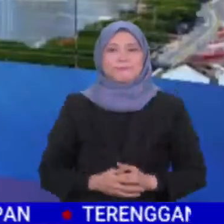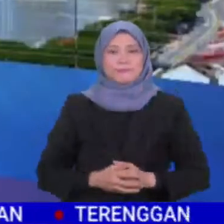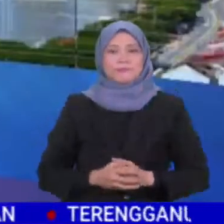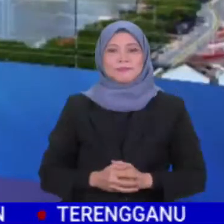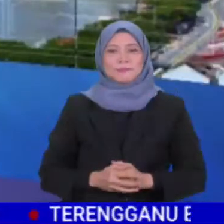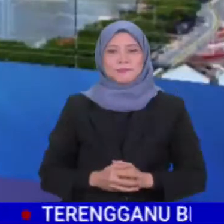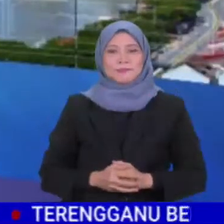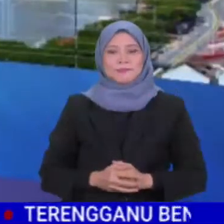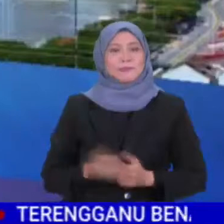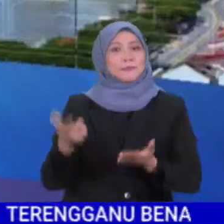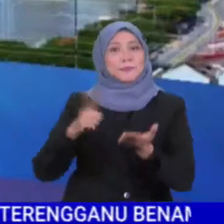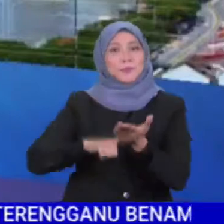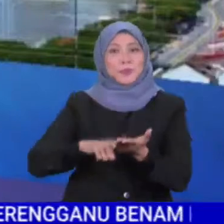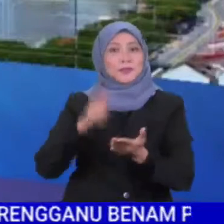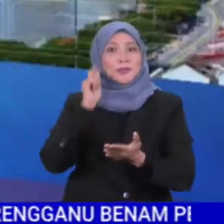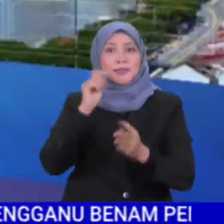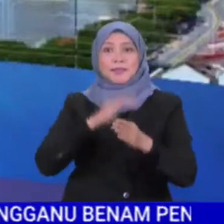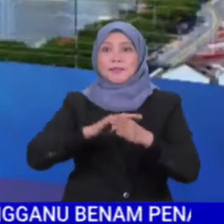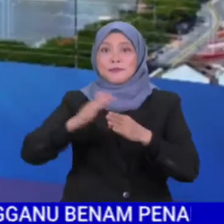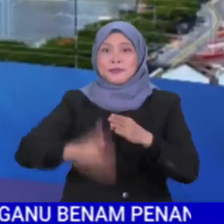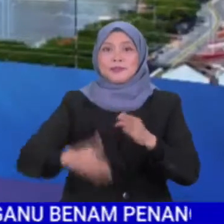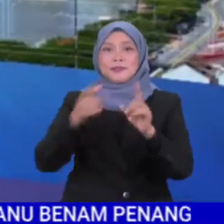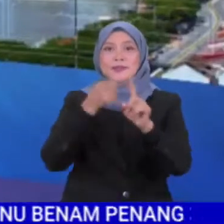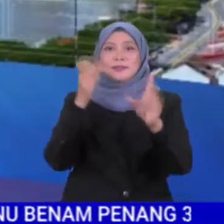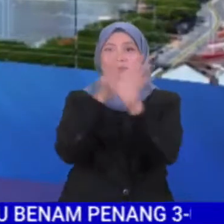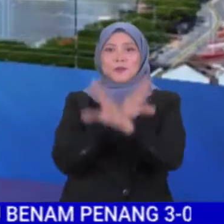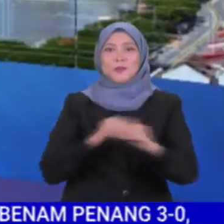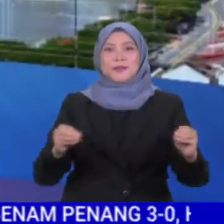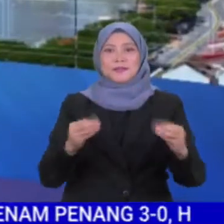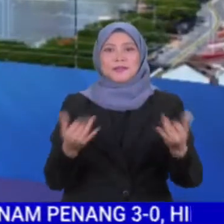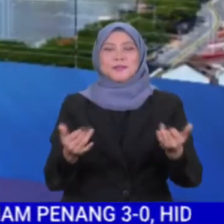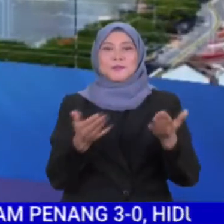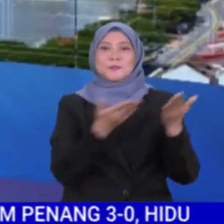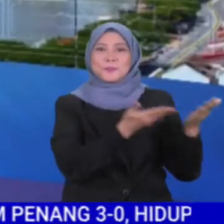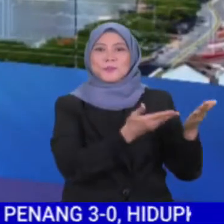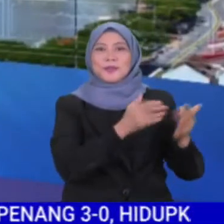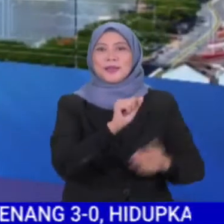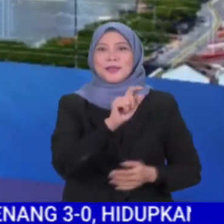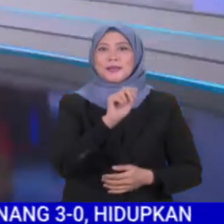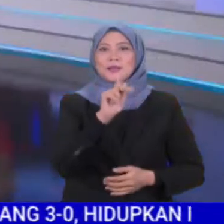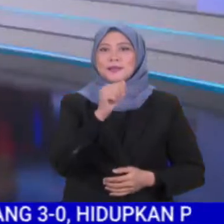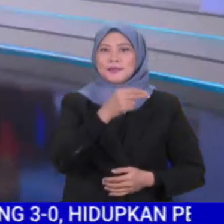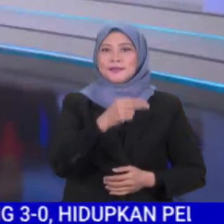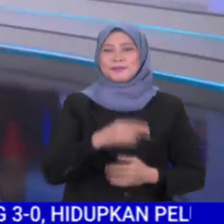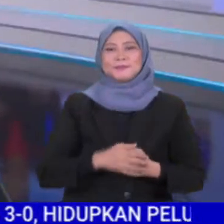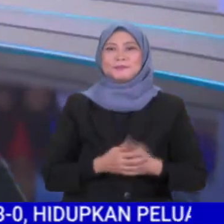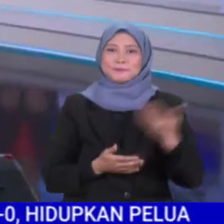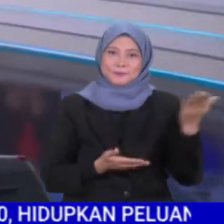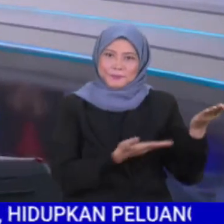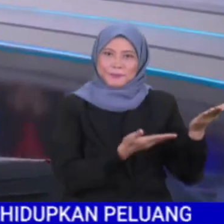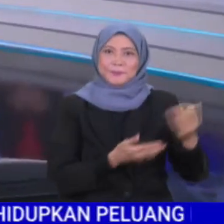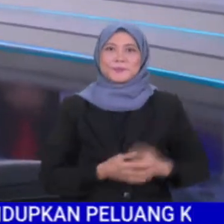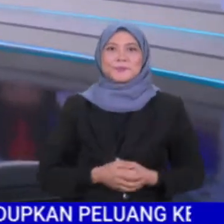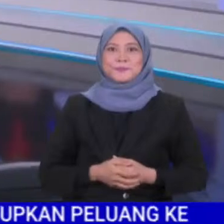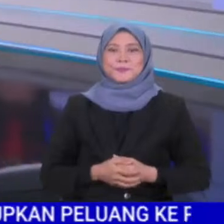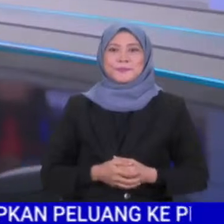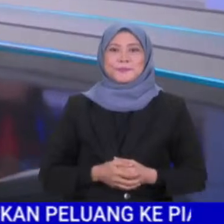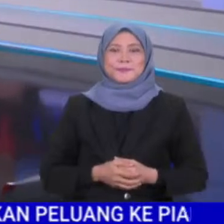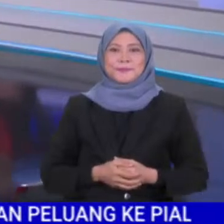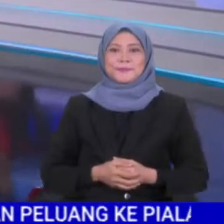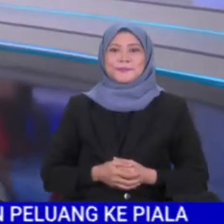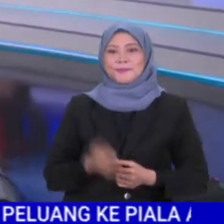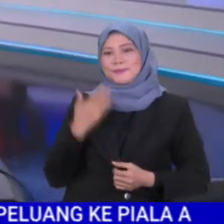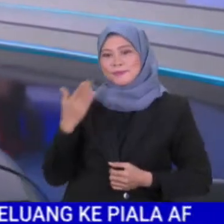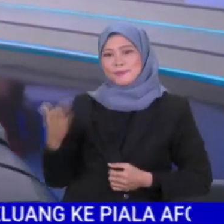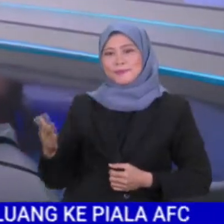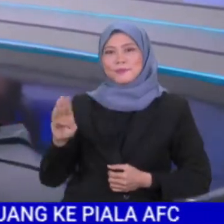Baik, perkembangan itu tadi mengakhiri berita dari Sarawak. Kita kembali bersama Atikah di Angkasa Puri. Silakan Atikah.